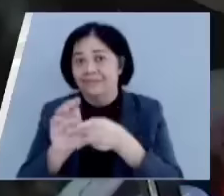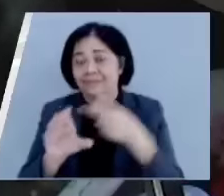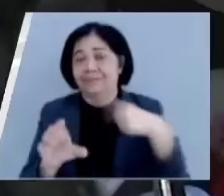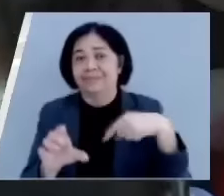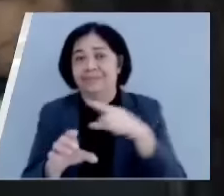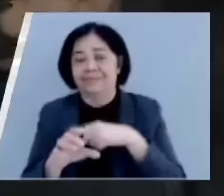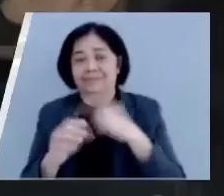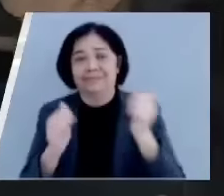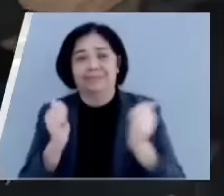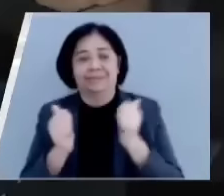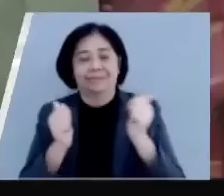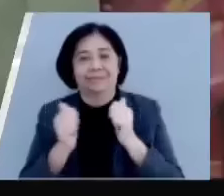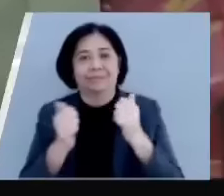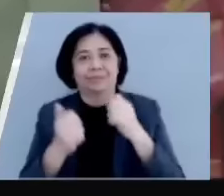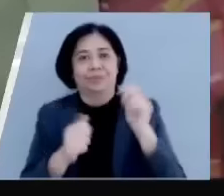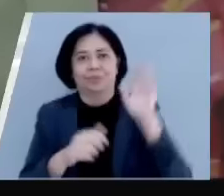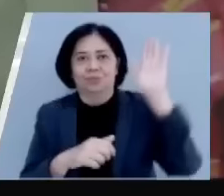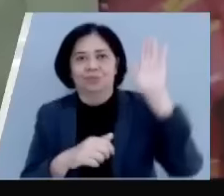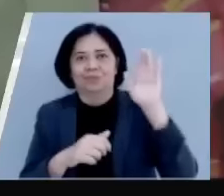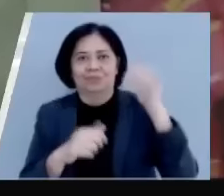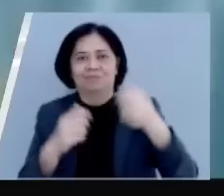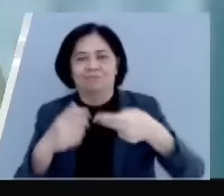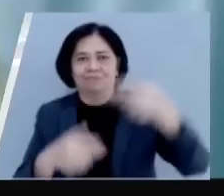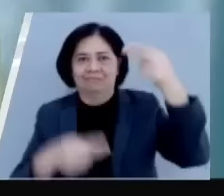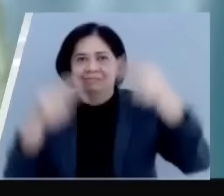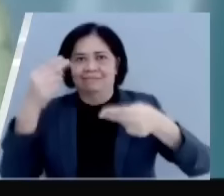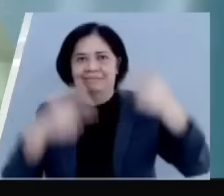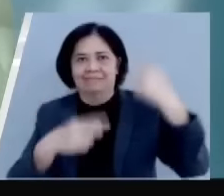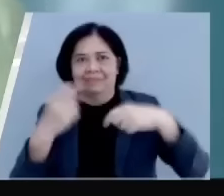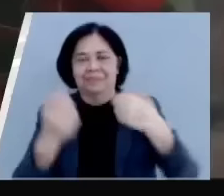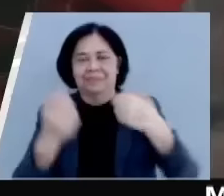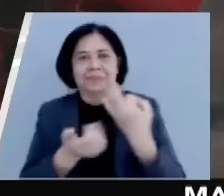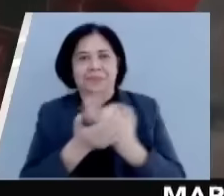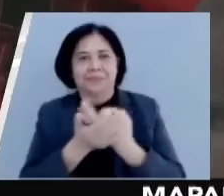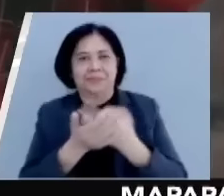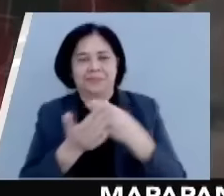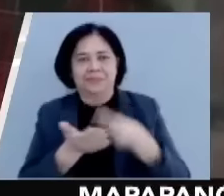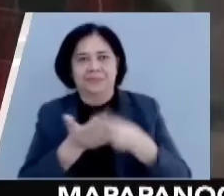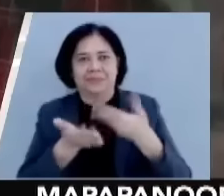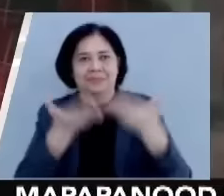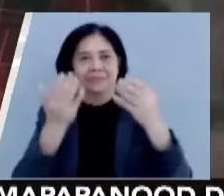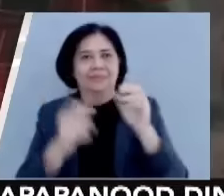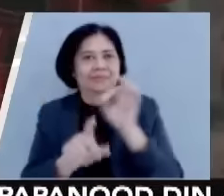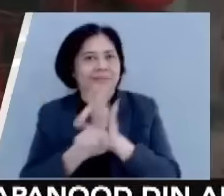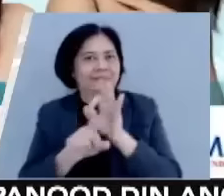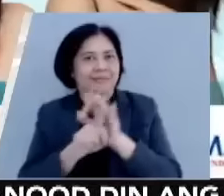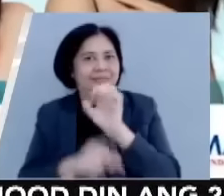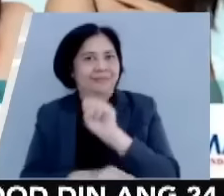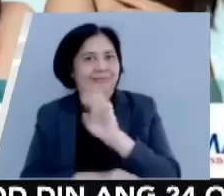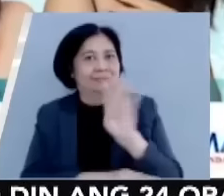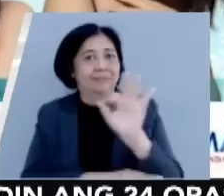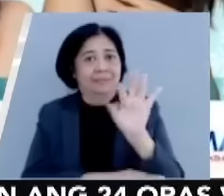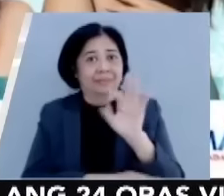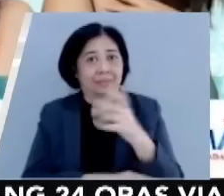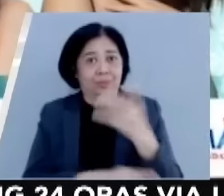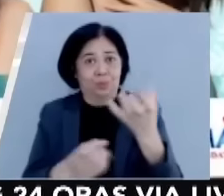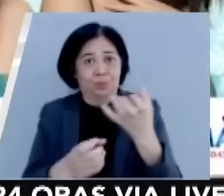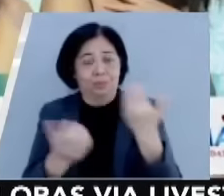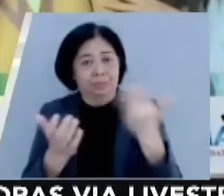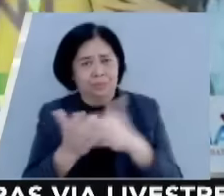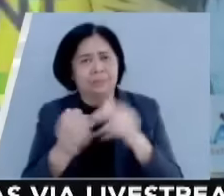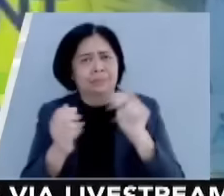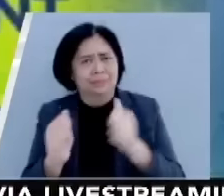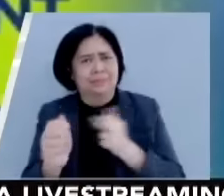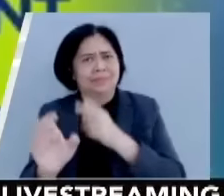Celebrity Auction, lalo na sa fans ng SB19. At sa mga hindi nakapunta, pwede po kayong humabol